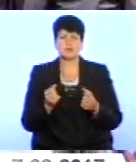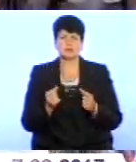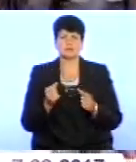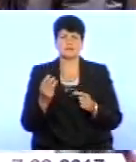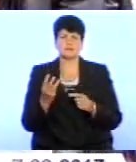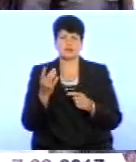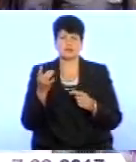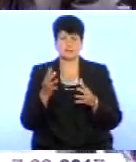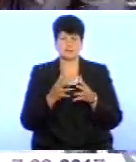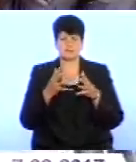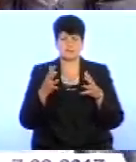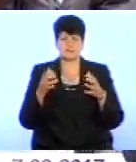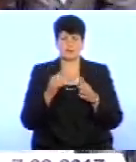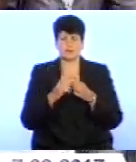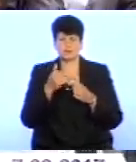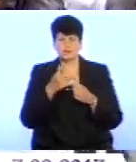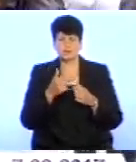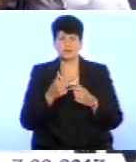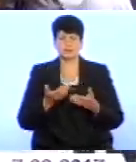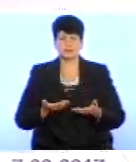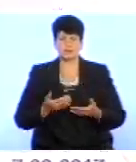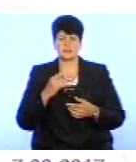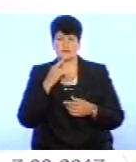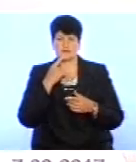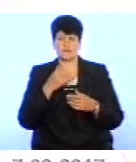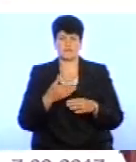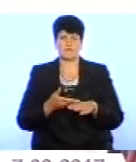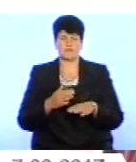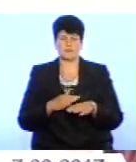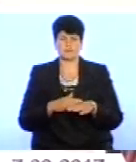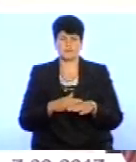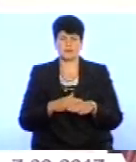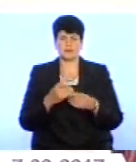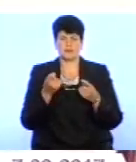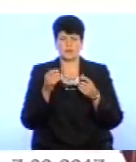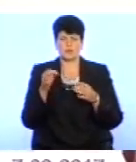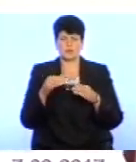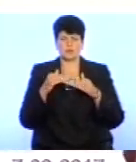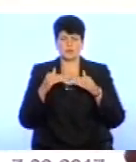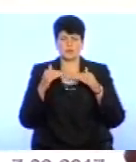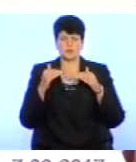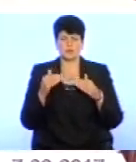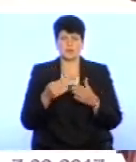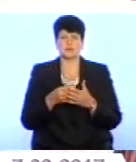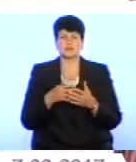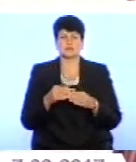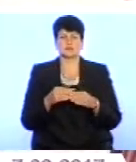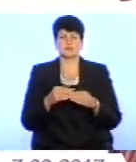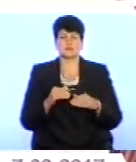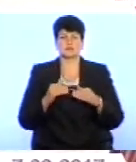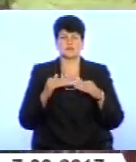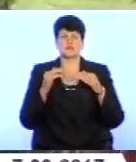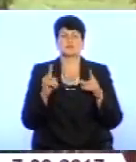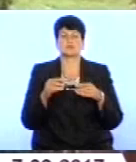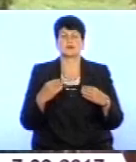в 3 рази більше. З кожним роком жити стає все важче. На пару копійок повисять, а ціни пішли, що не дасть? Нічого